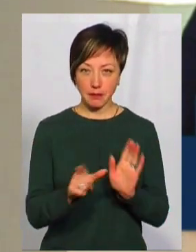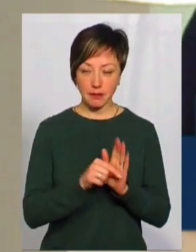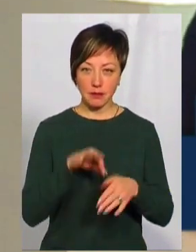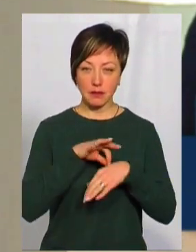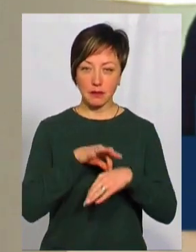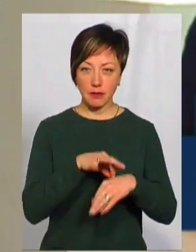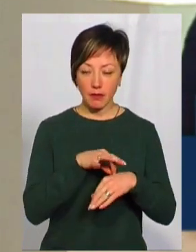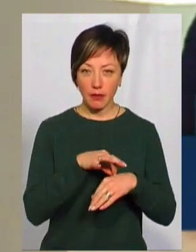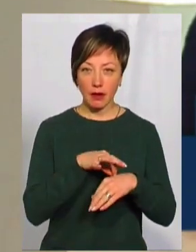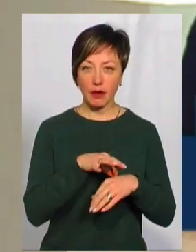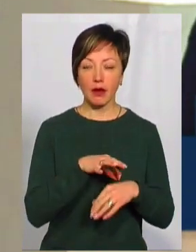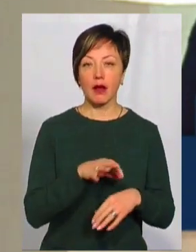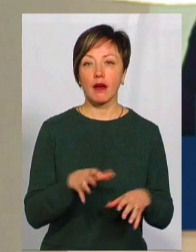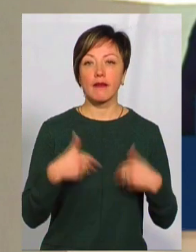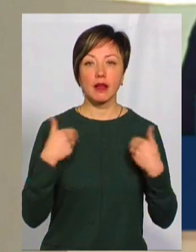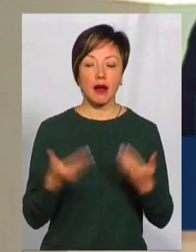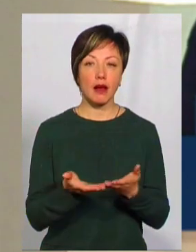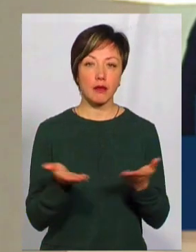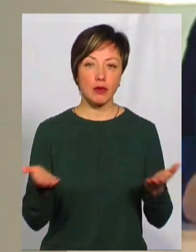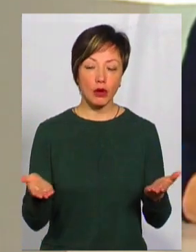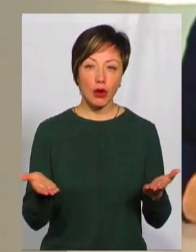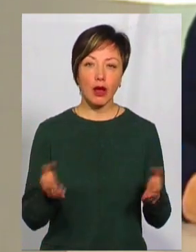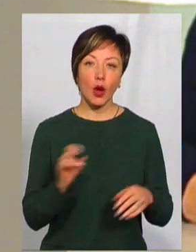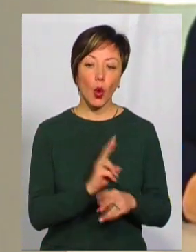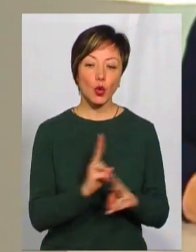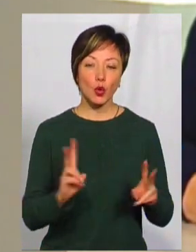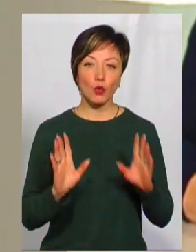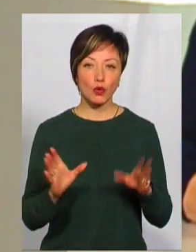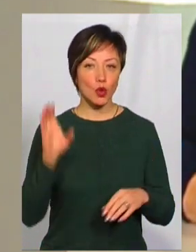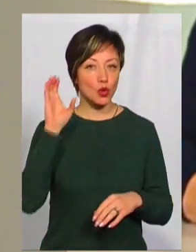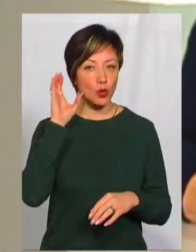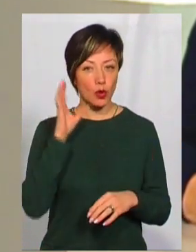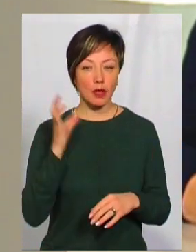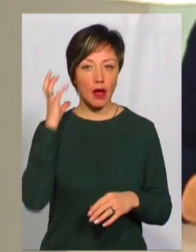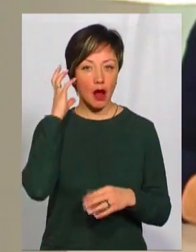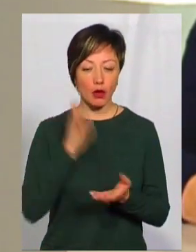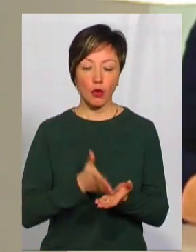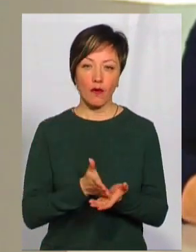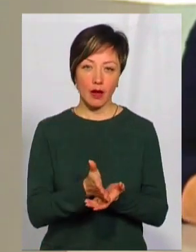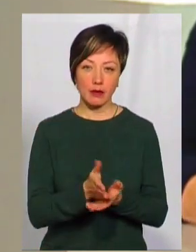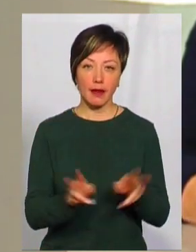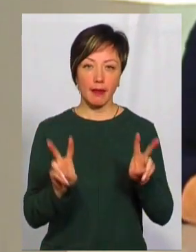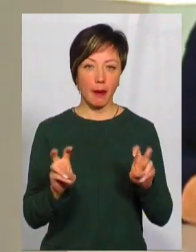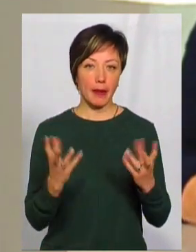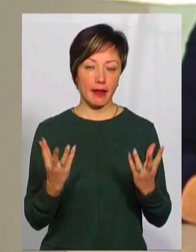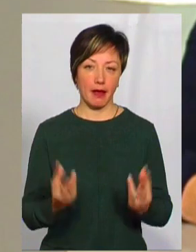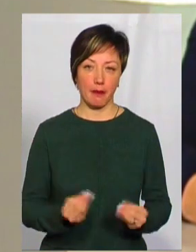мову Ольгою Рибак вітаємо глядачів та тих, хто буде слухати радіоверсію теми